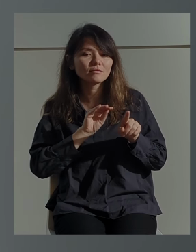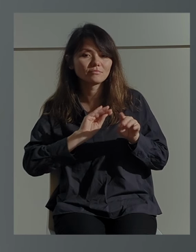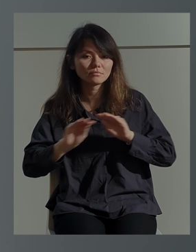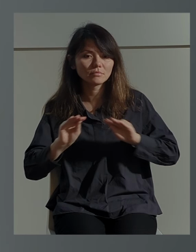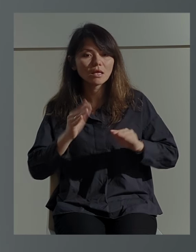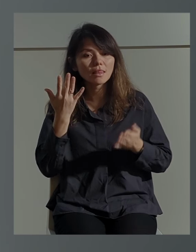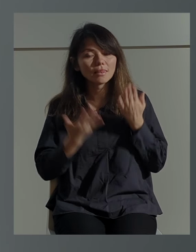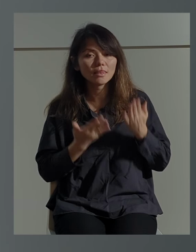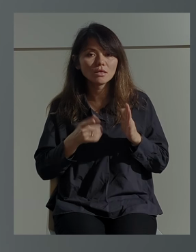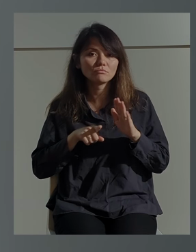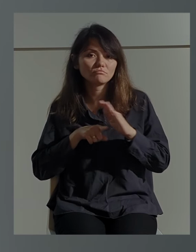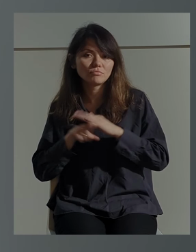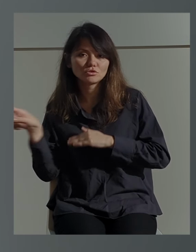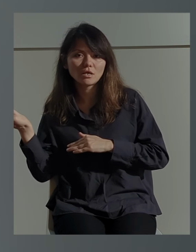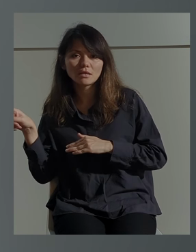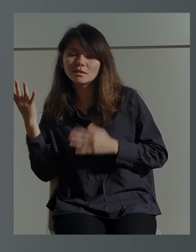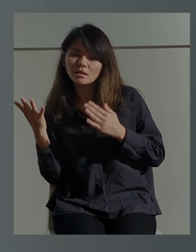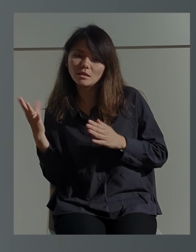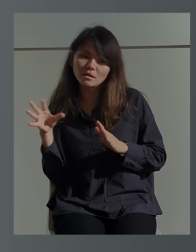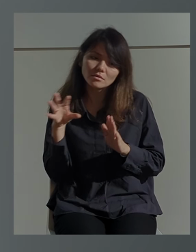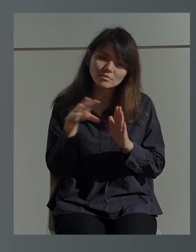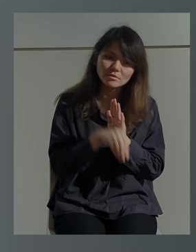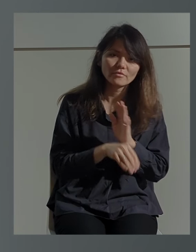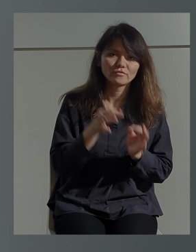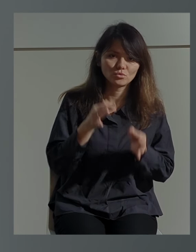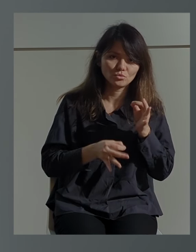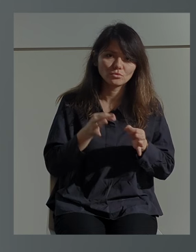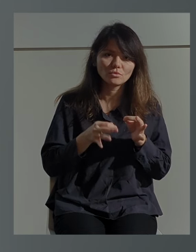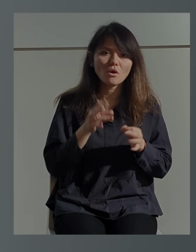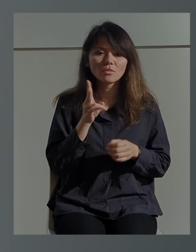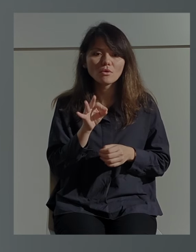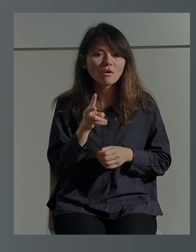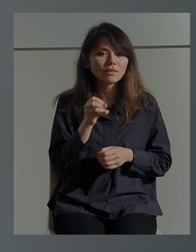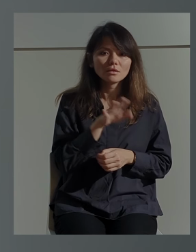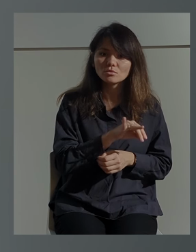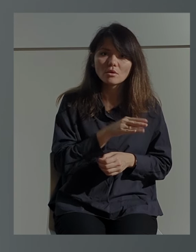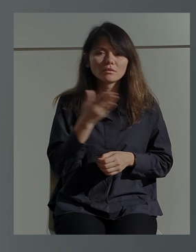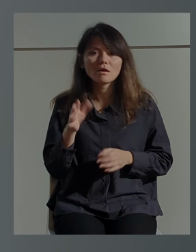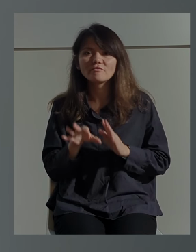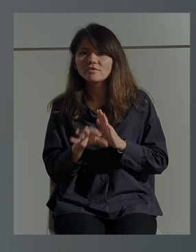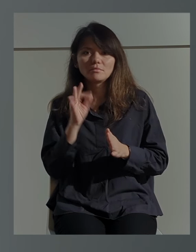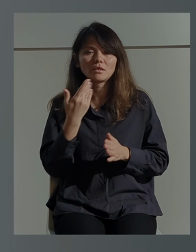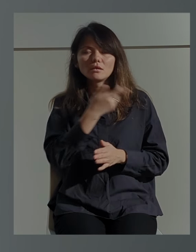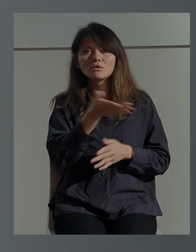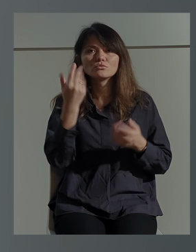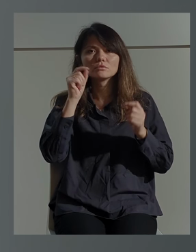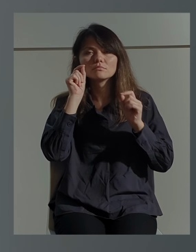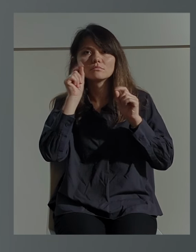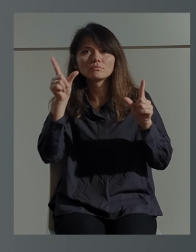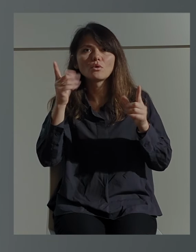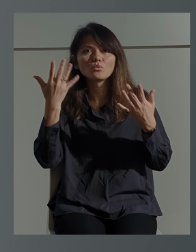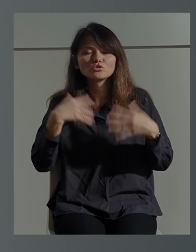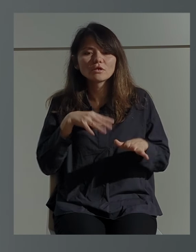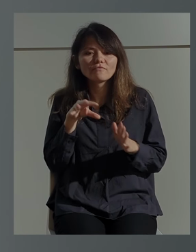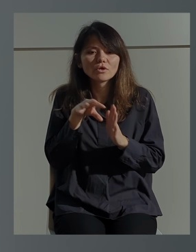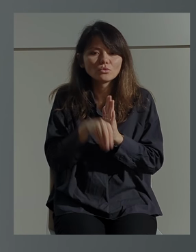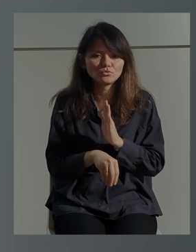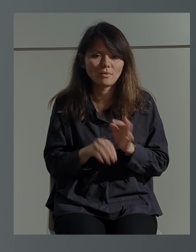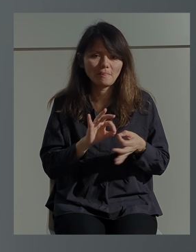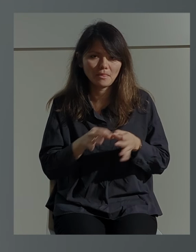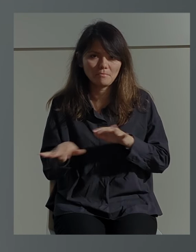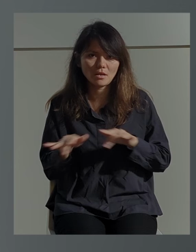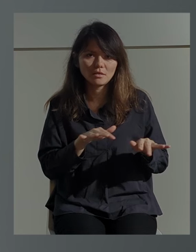либо бежать от суда либо присоединиться к суду но в общем ни то ни другое вы не выбирали Вы просыпаетесь уже включённым в этот процесс